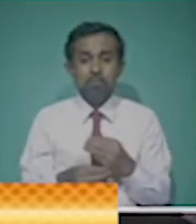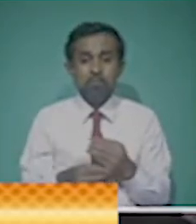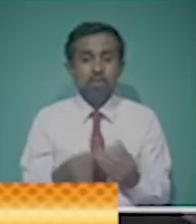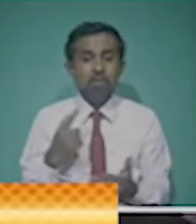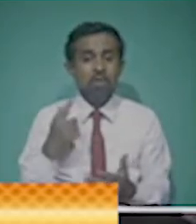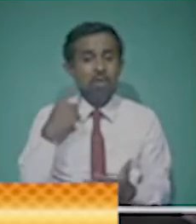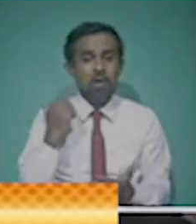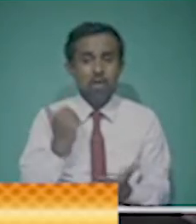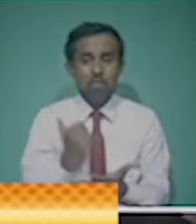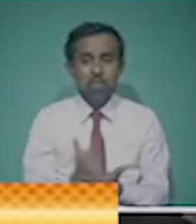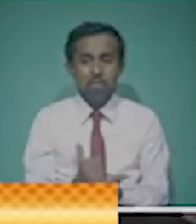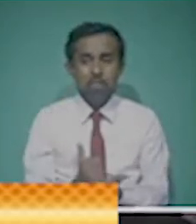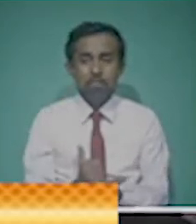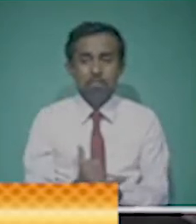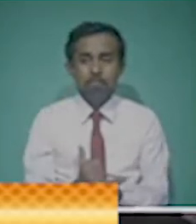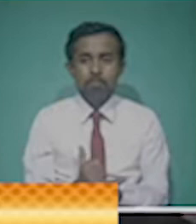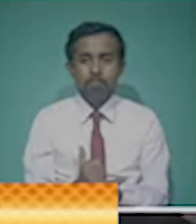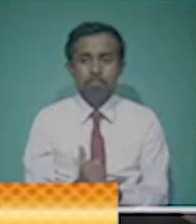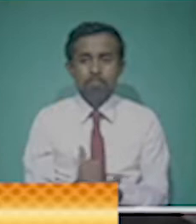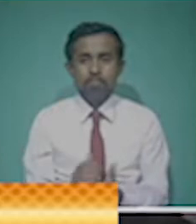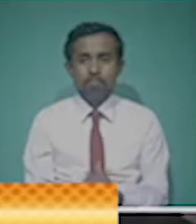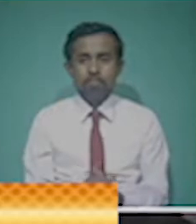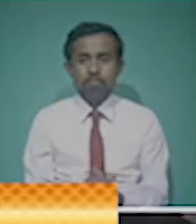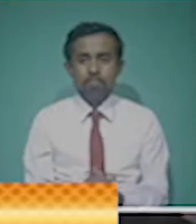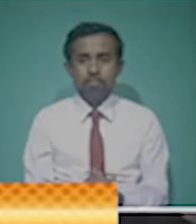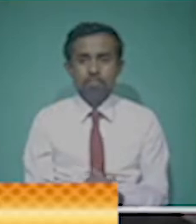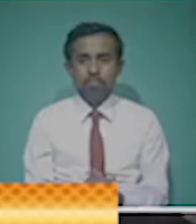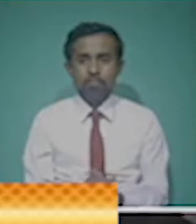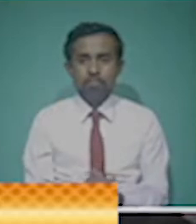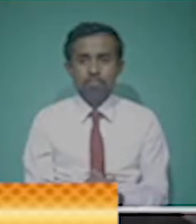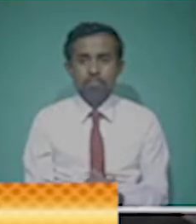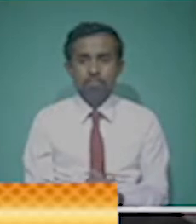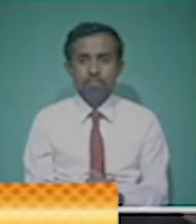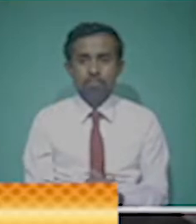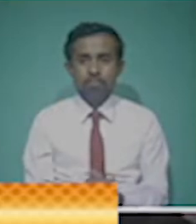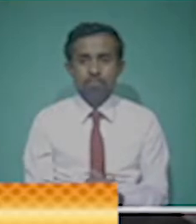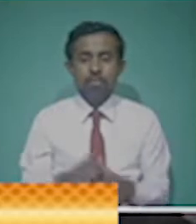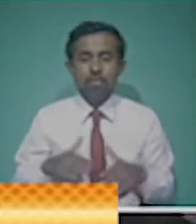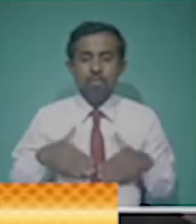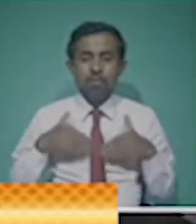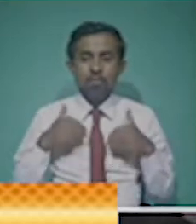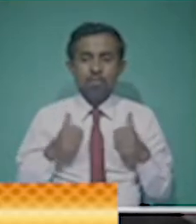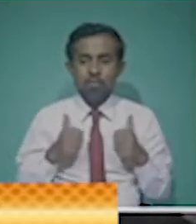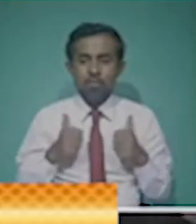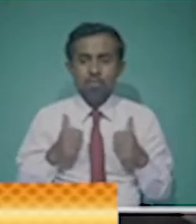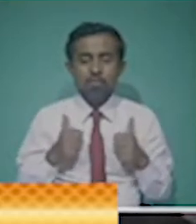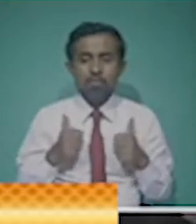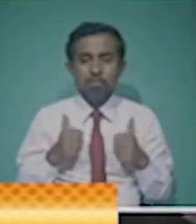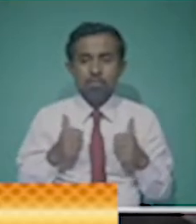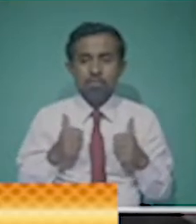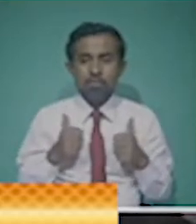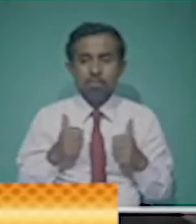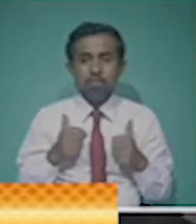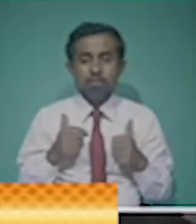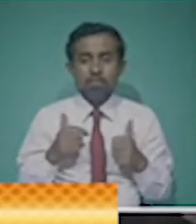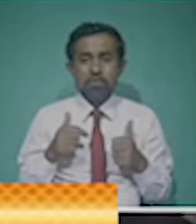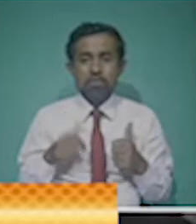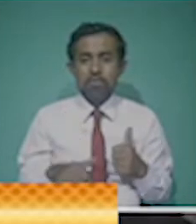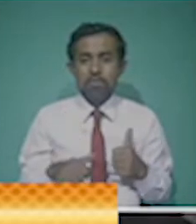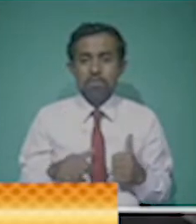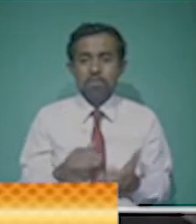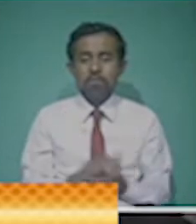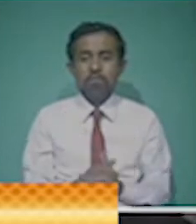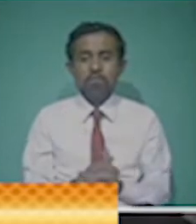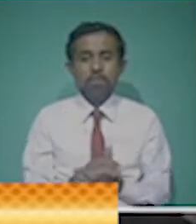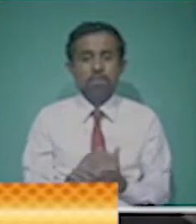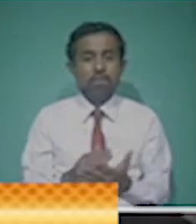லயன் காம்பராவாக இருக்க வேண்டிய சூழ்நிலை இருக்கின்றது. சுகாதாரம் அங்கு அறவே இல்லை. கல்வி வசதிகள் மிக மோசமான நிலையிலே இருக்கின்றதை